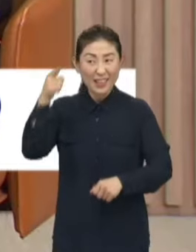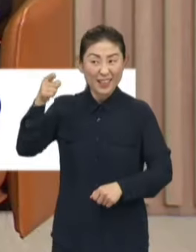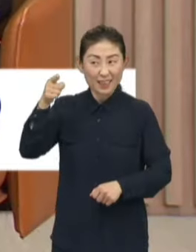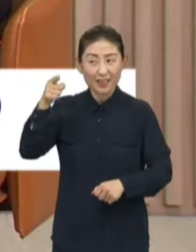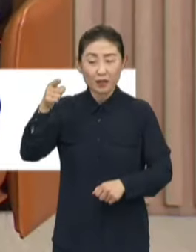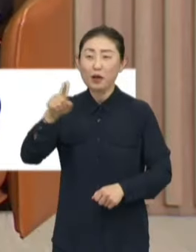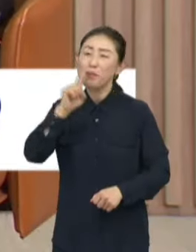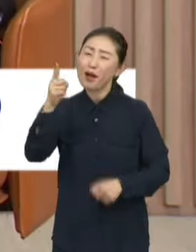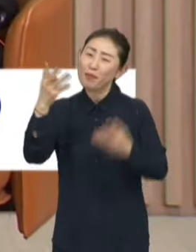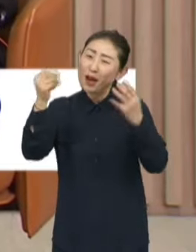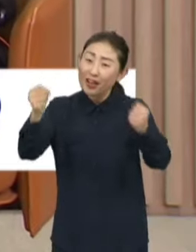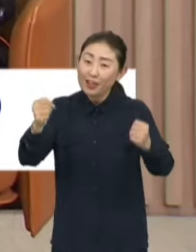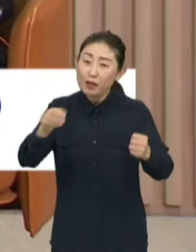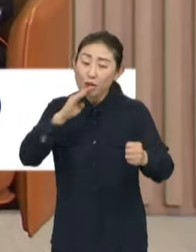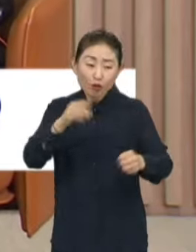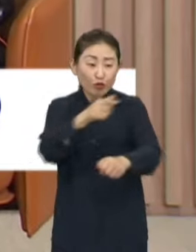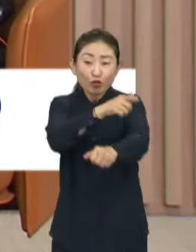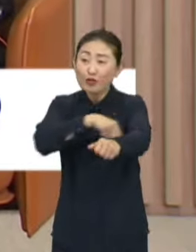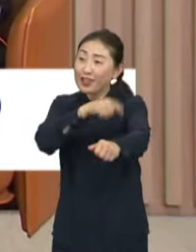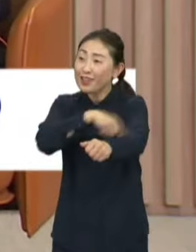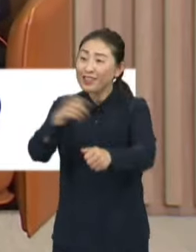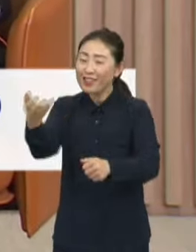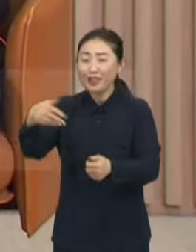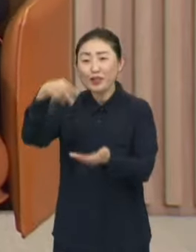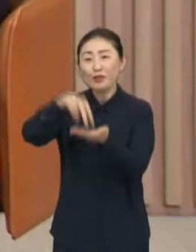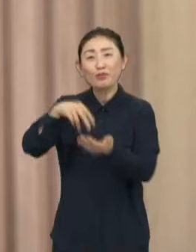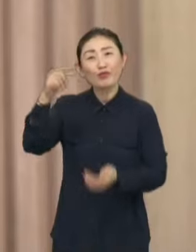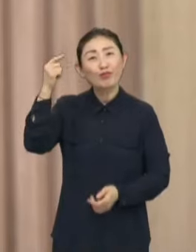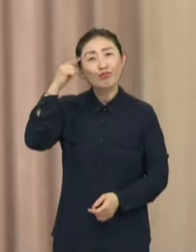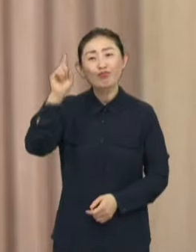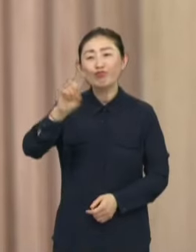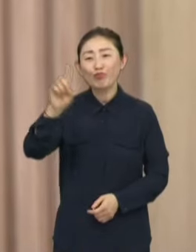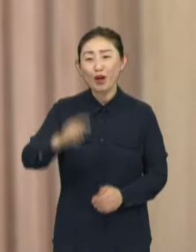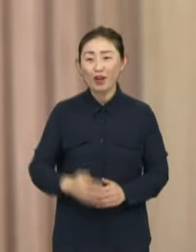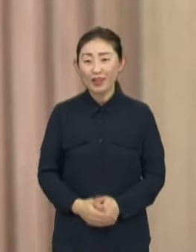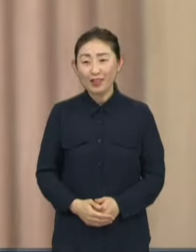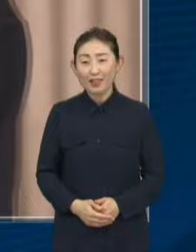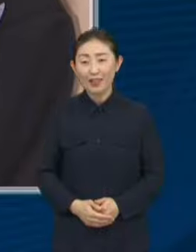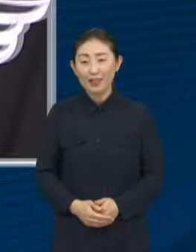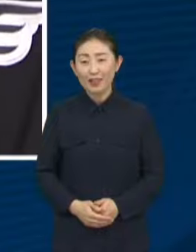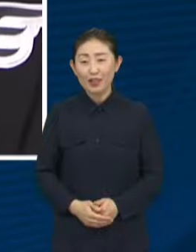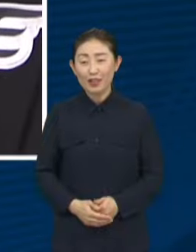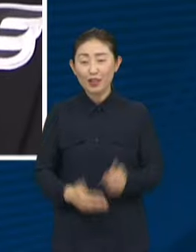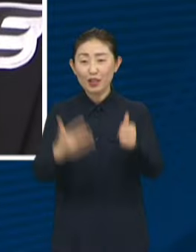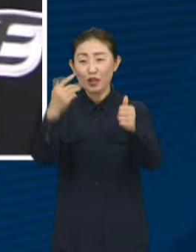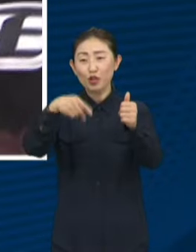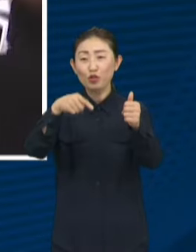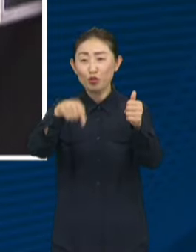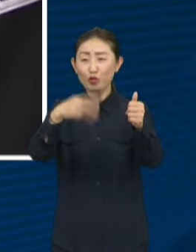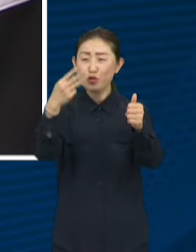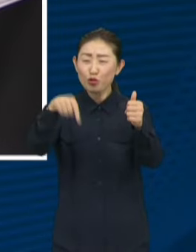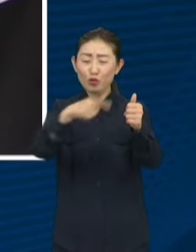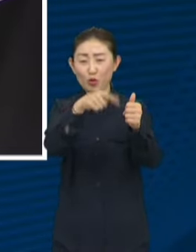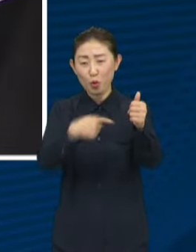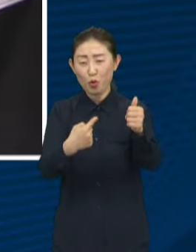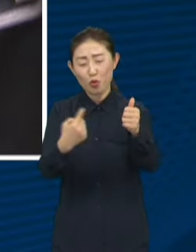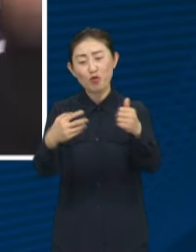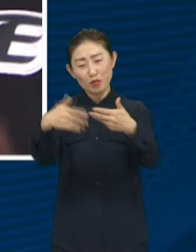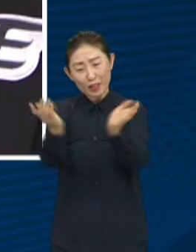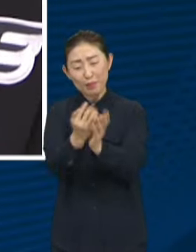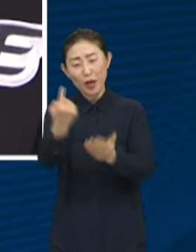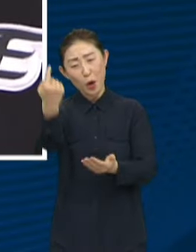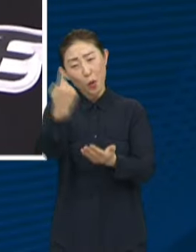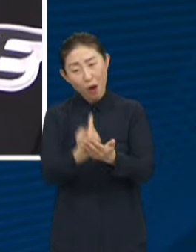주장 입장에서는 이게 어떻게 좀 받아들여지나요? 일단 뭐 현진이 옴으로써 엄청난 큰 힘이 되고